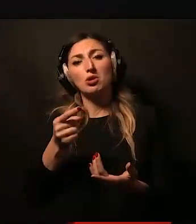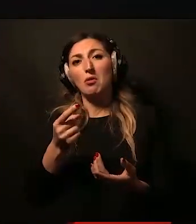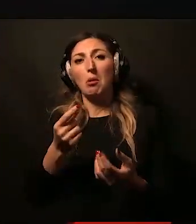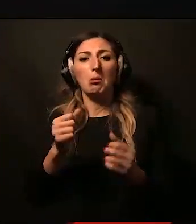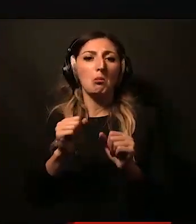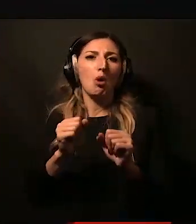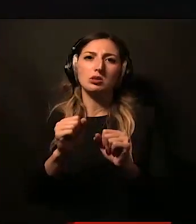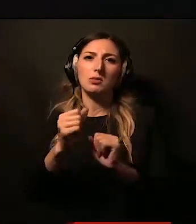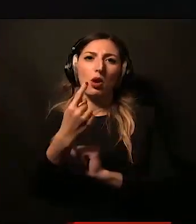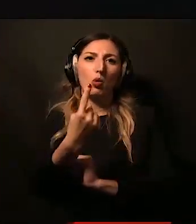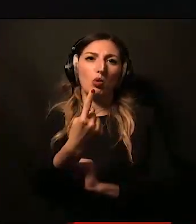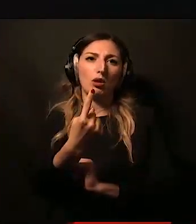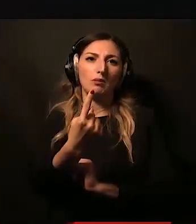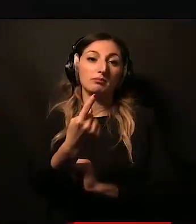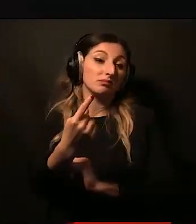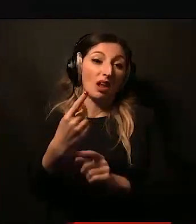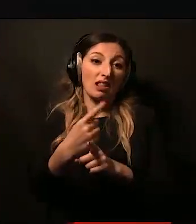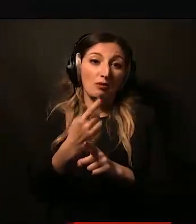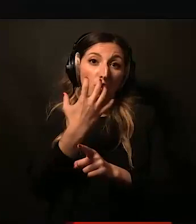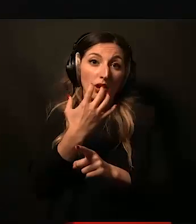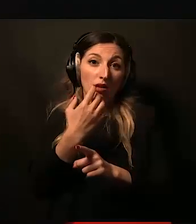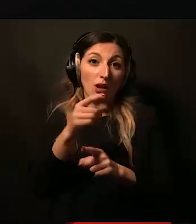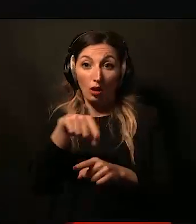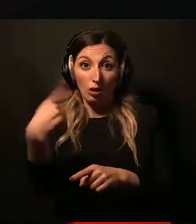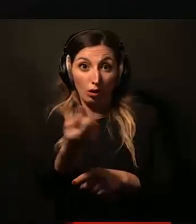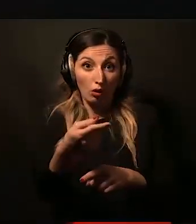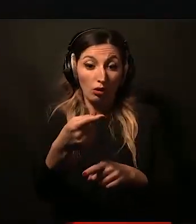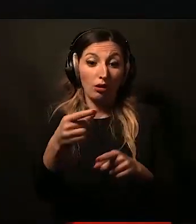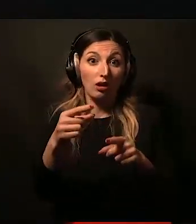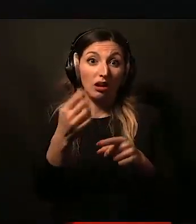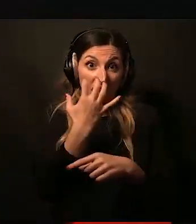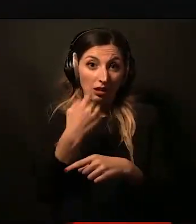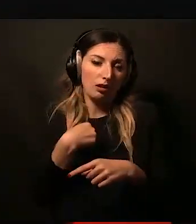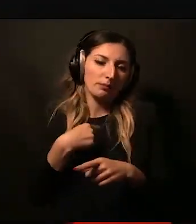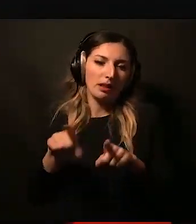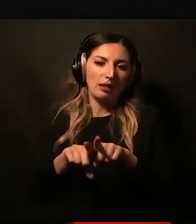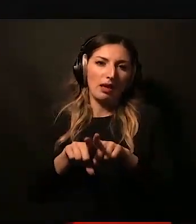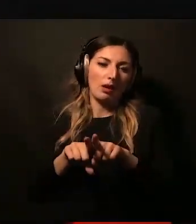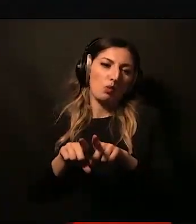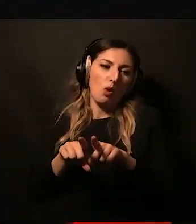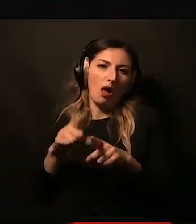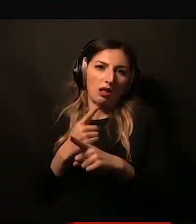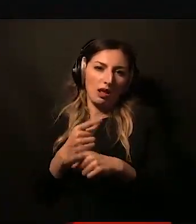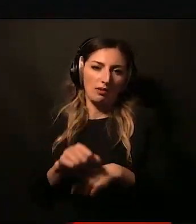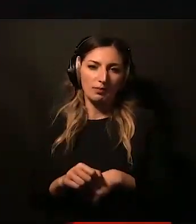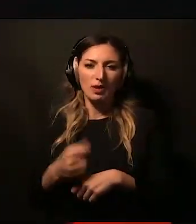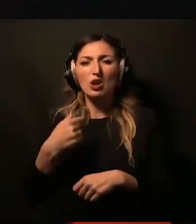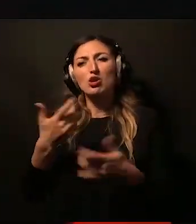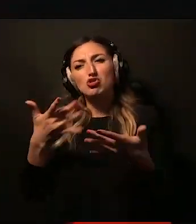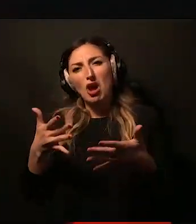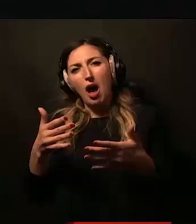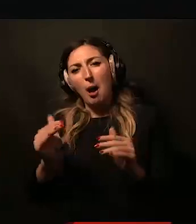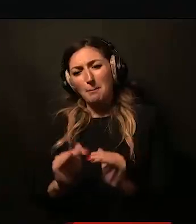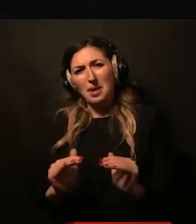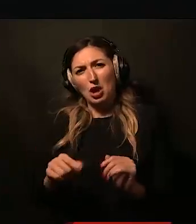possibilità ridere con loro avevo capito molto presto fin dalla scuola materna che quando venivo